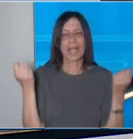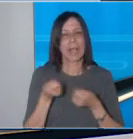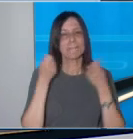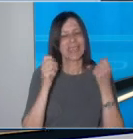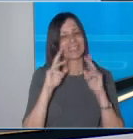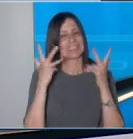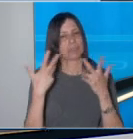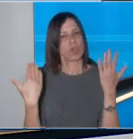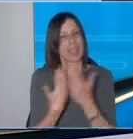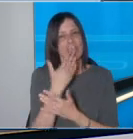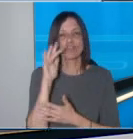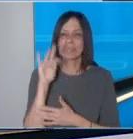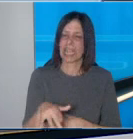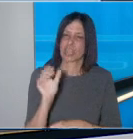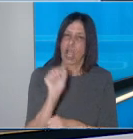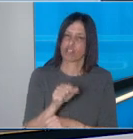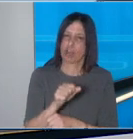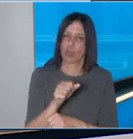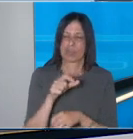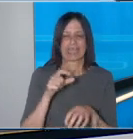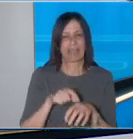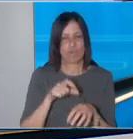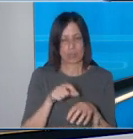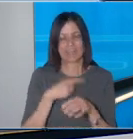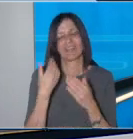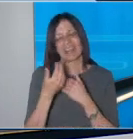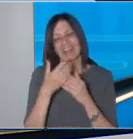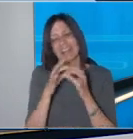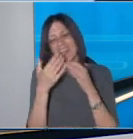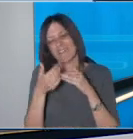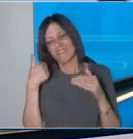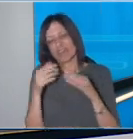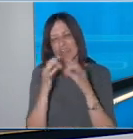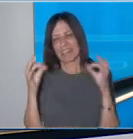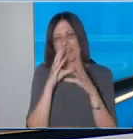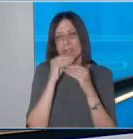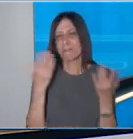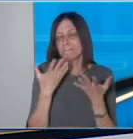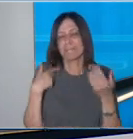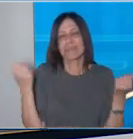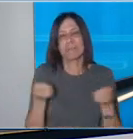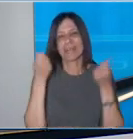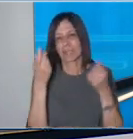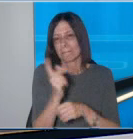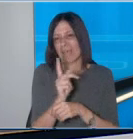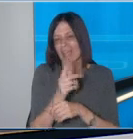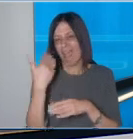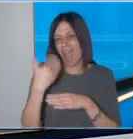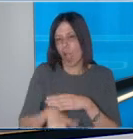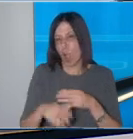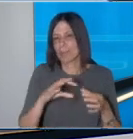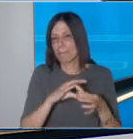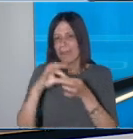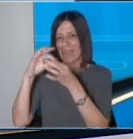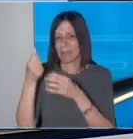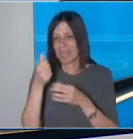ציבורי חדש נגד רשלנות רפואית. אז לפני שנתחיל, בואו נדבר רגע על מה שקורה, ממש מתפרסם ברגע האחרון. המדד,